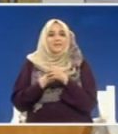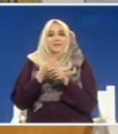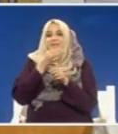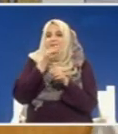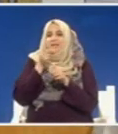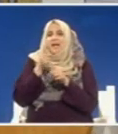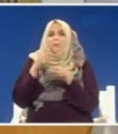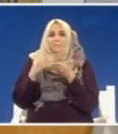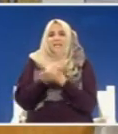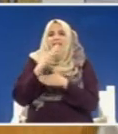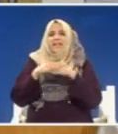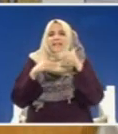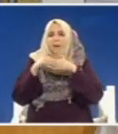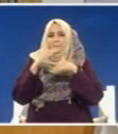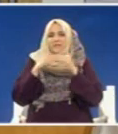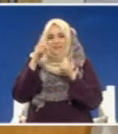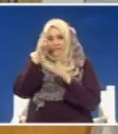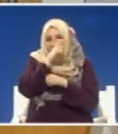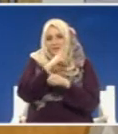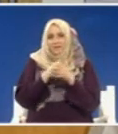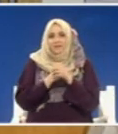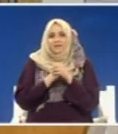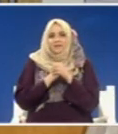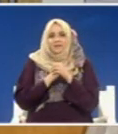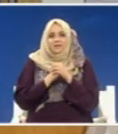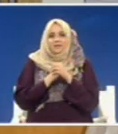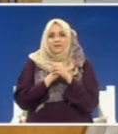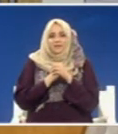وهذه المراحل صعبة. أيوة. ثباتها